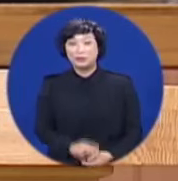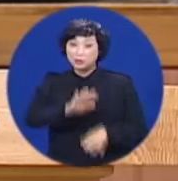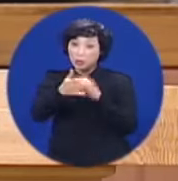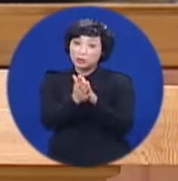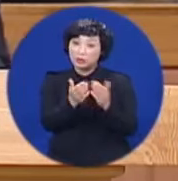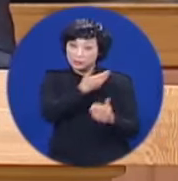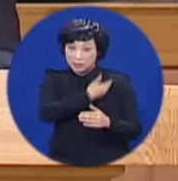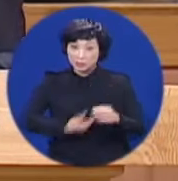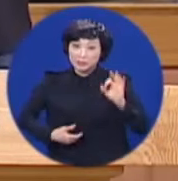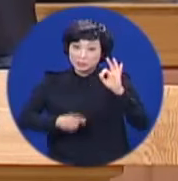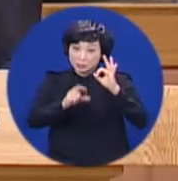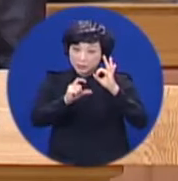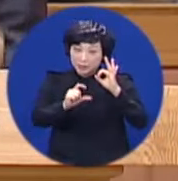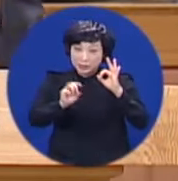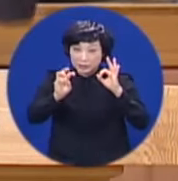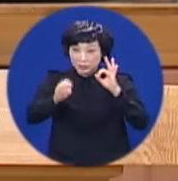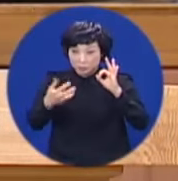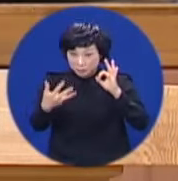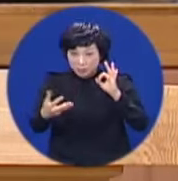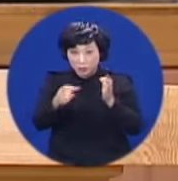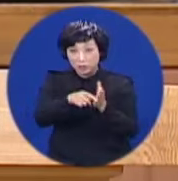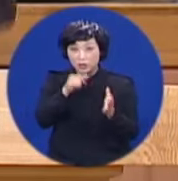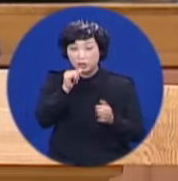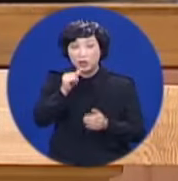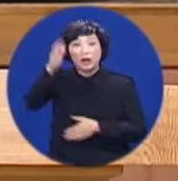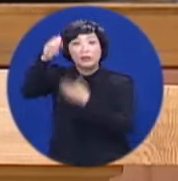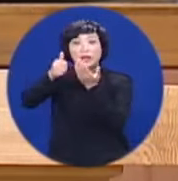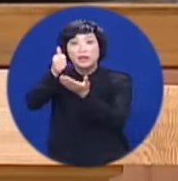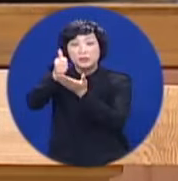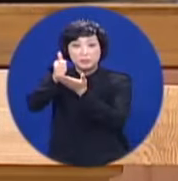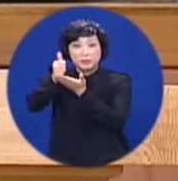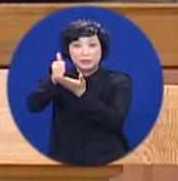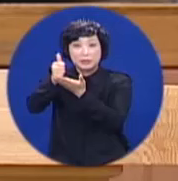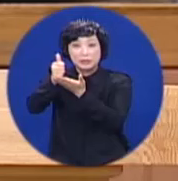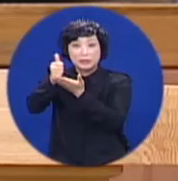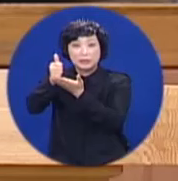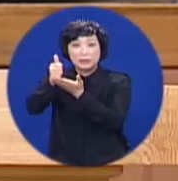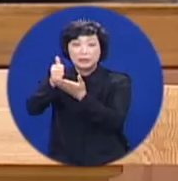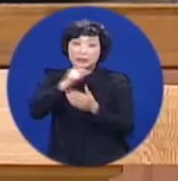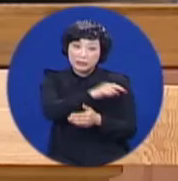사도행전 10장 38절에 하나님이 나사렛